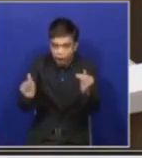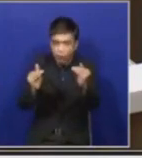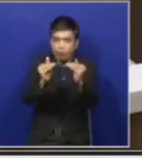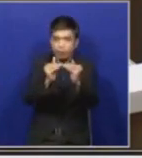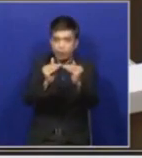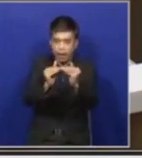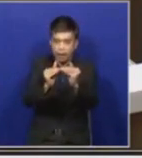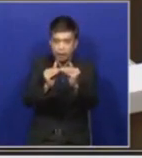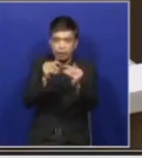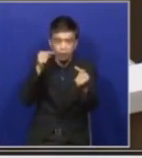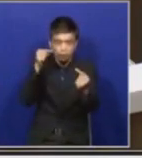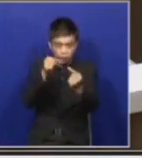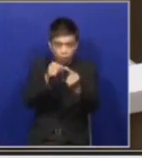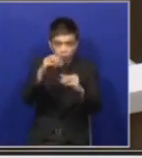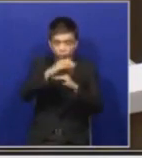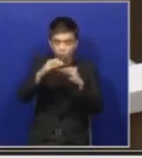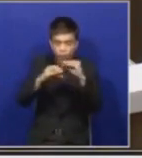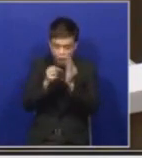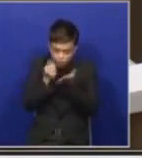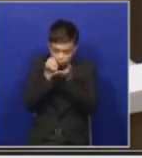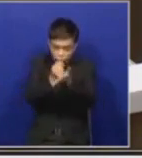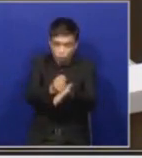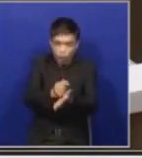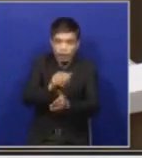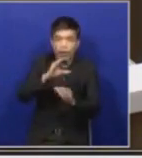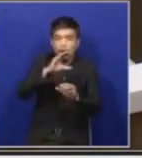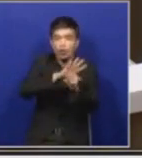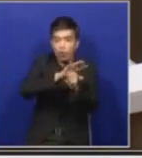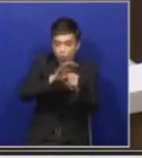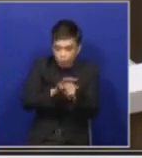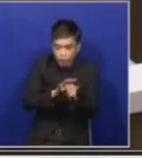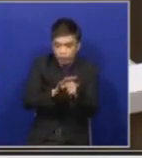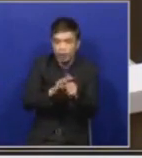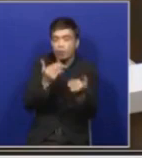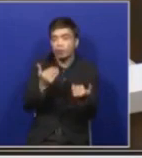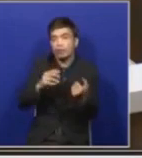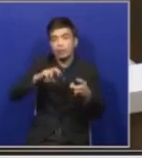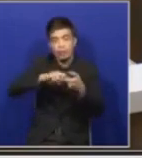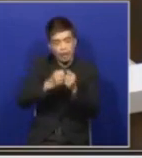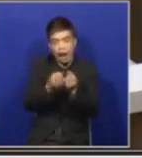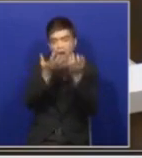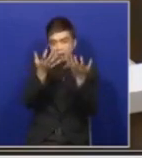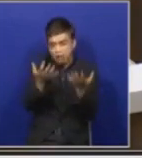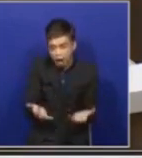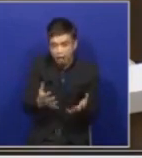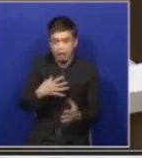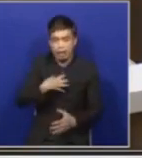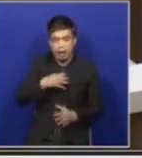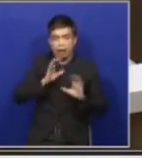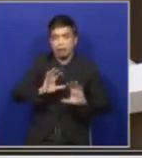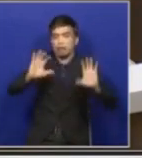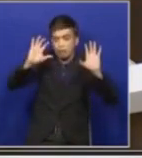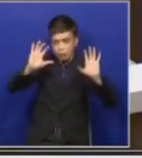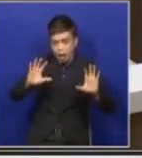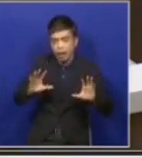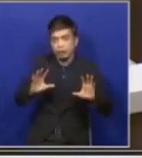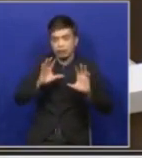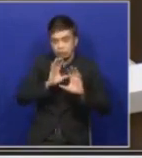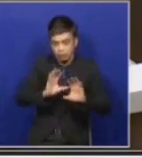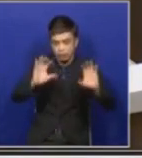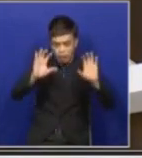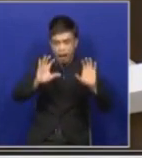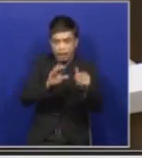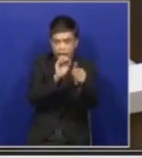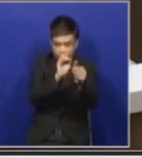าของโควิดซึ่งเป็นภัยพิบัติสาธารณะที่มีความร้ายแรงนะครับขอให้รัฐบาลได้นำ